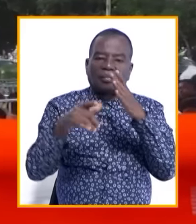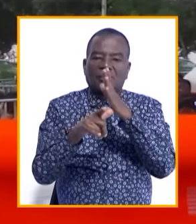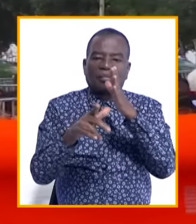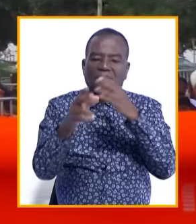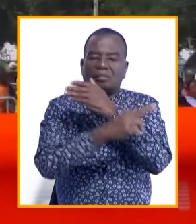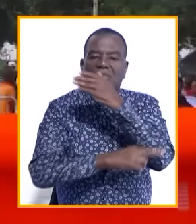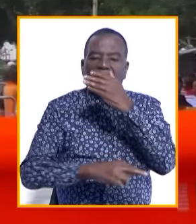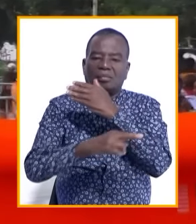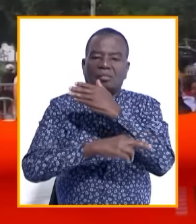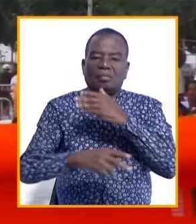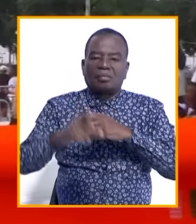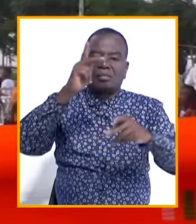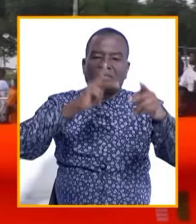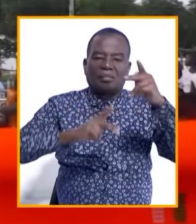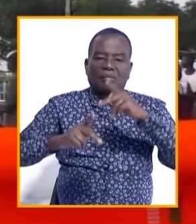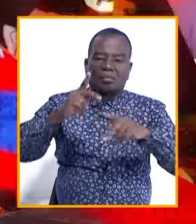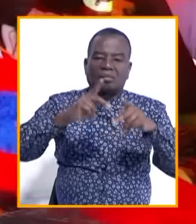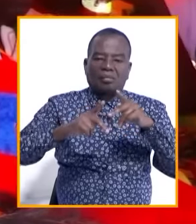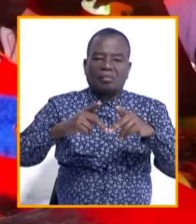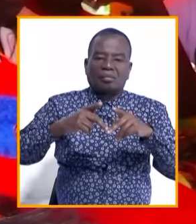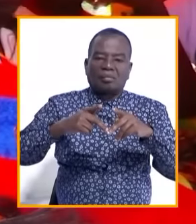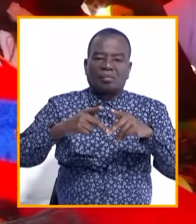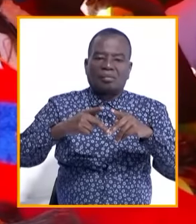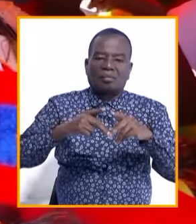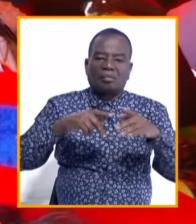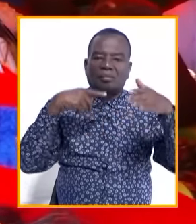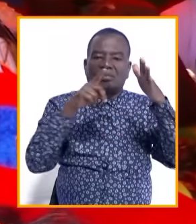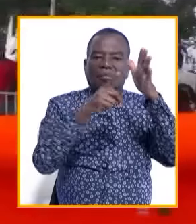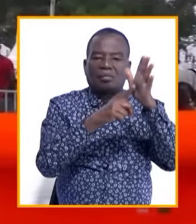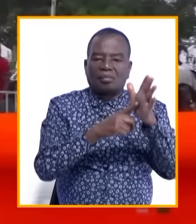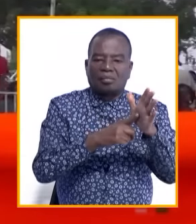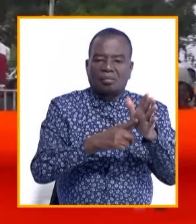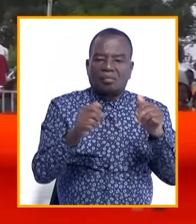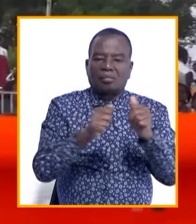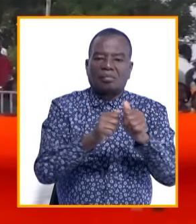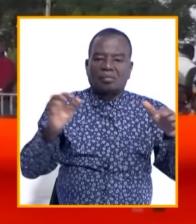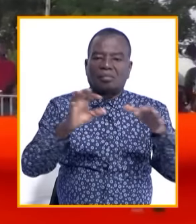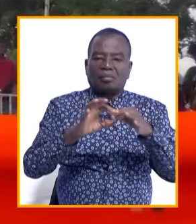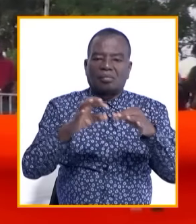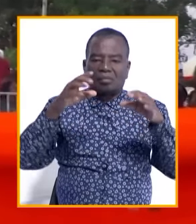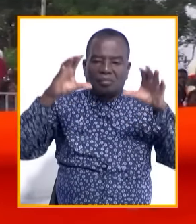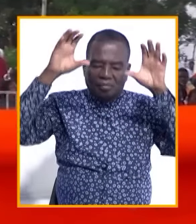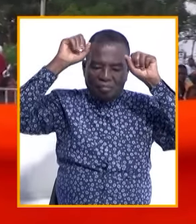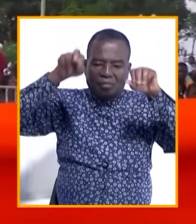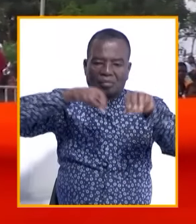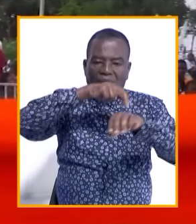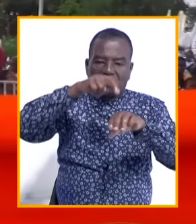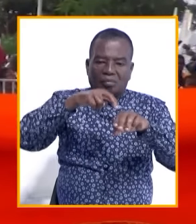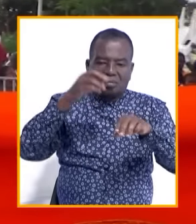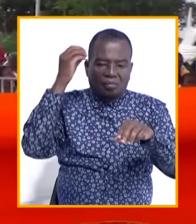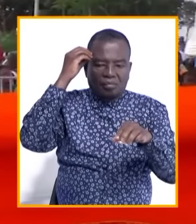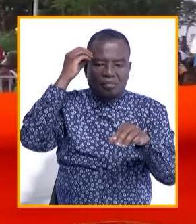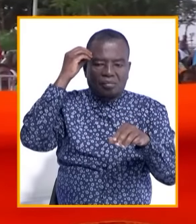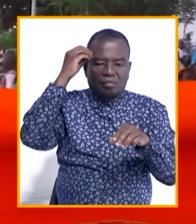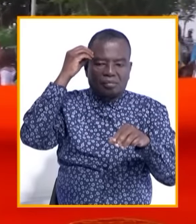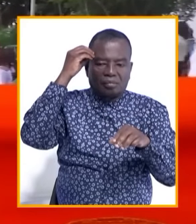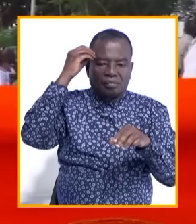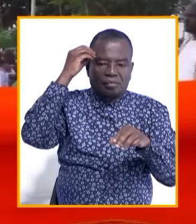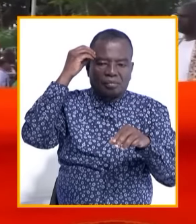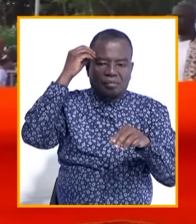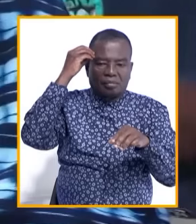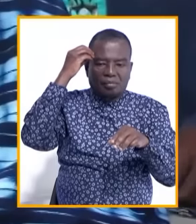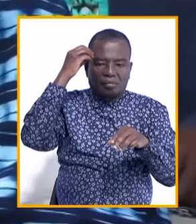sous-région, que le peuple Bomi se présente comme le partenaire du président de la République,